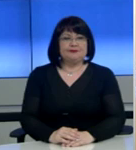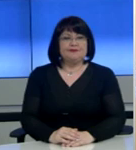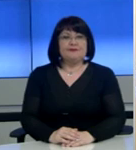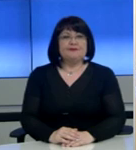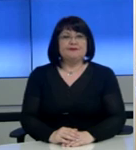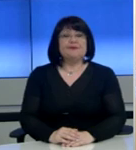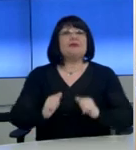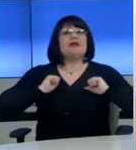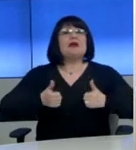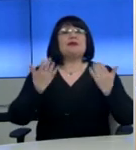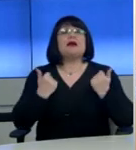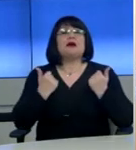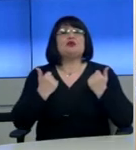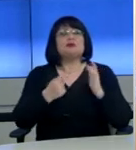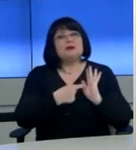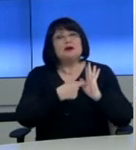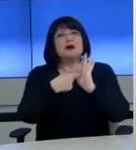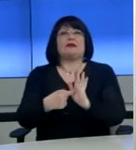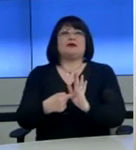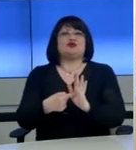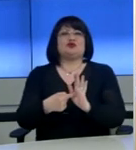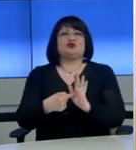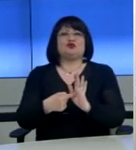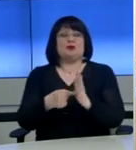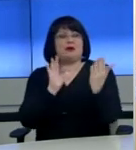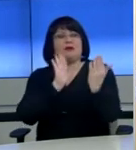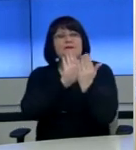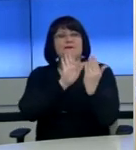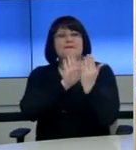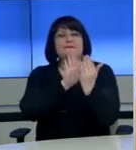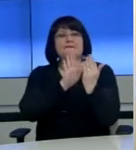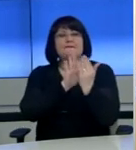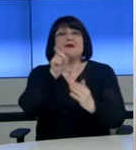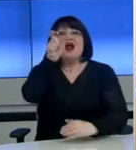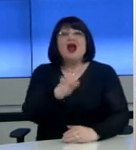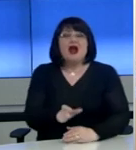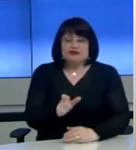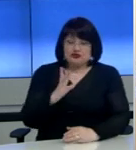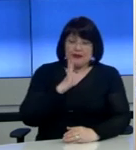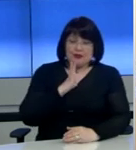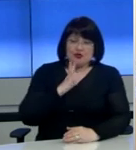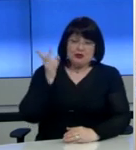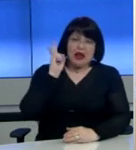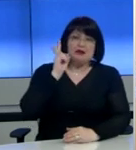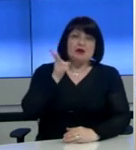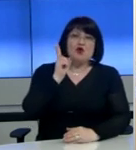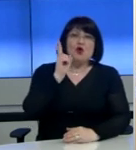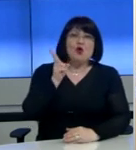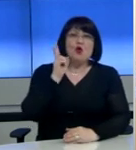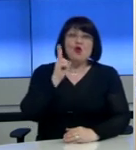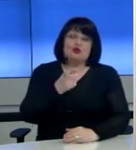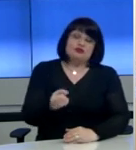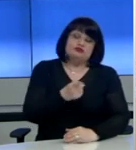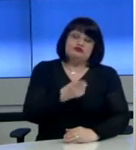Δεν είχαν την τόλμη να σταθούν δίπλα, απέναντι μάλλον από τον άνθρωπο που κατηγορούν, που σέρνουν σε